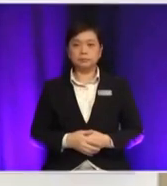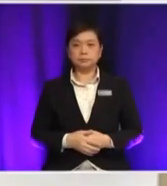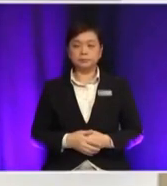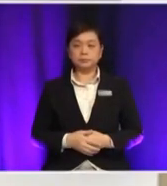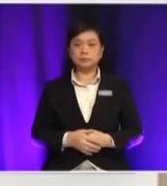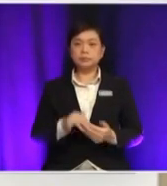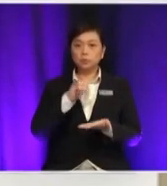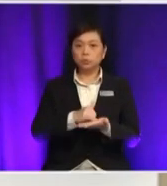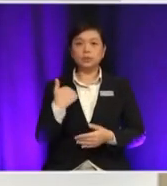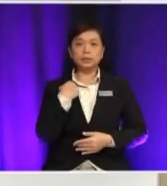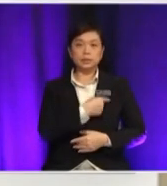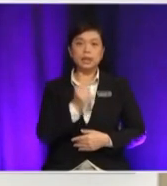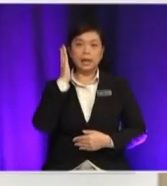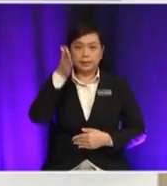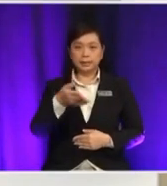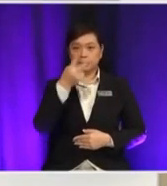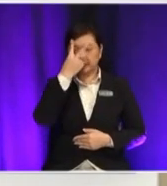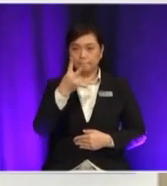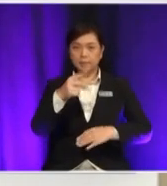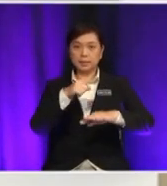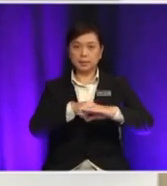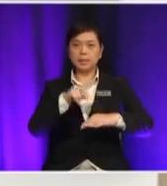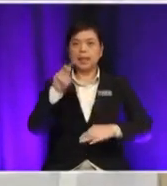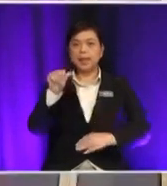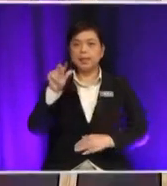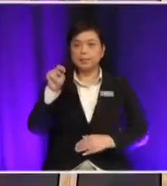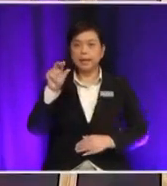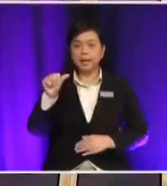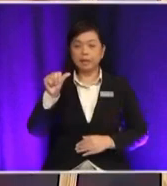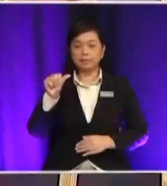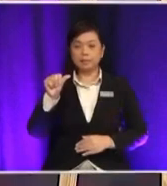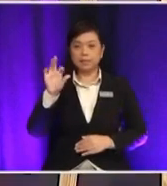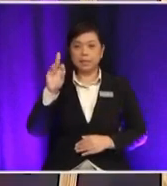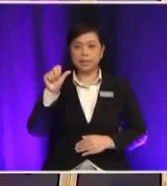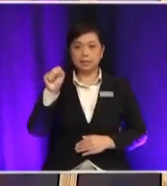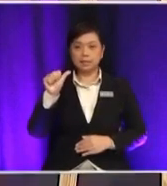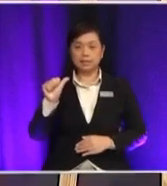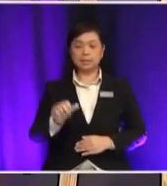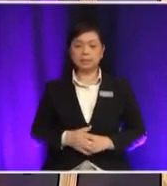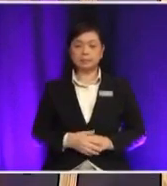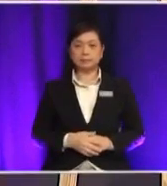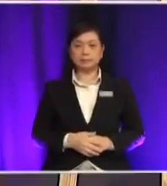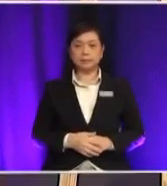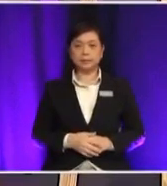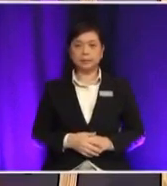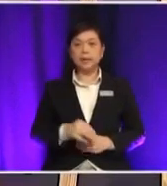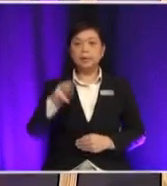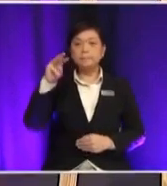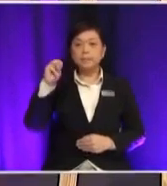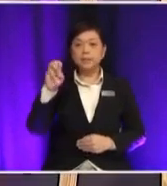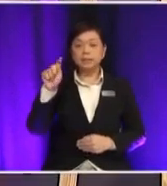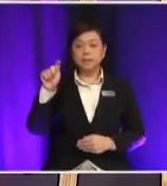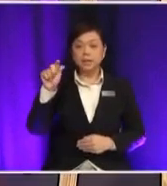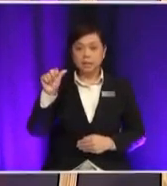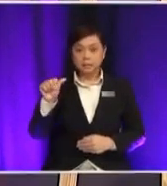nampak di ingat deh meos metafasa adalah fasa menyusun Oke metafase adalah fasa